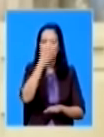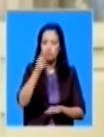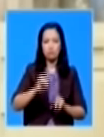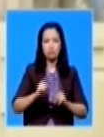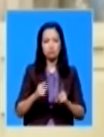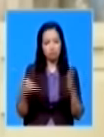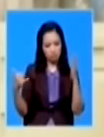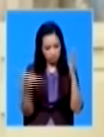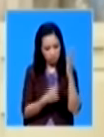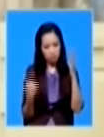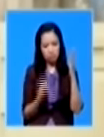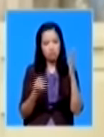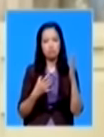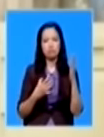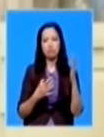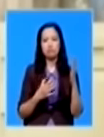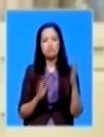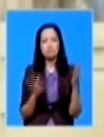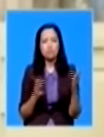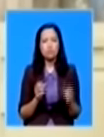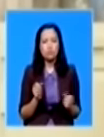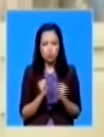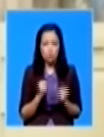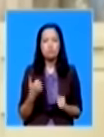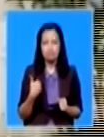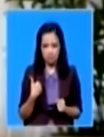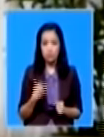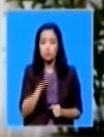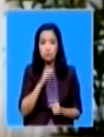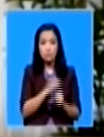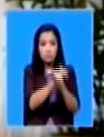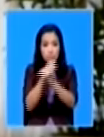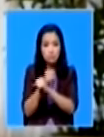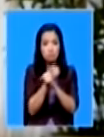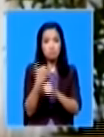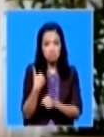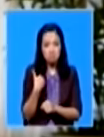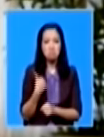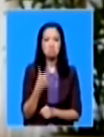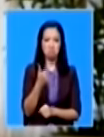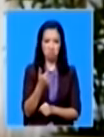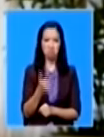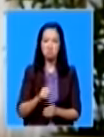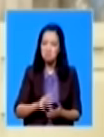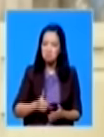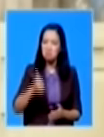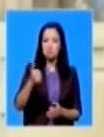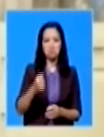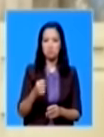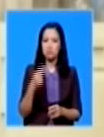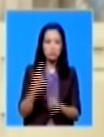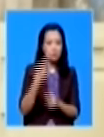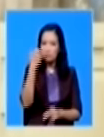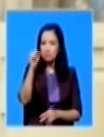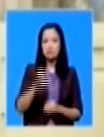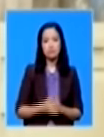ากพี่น้องชาวใต้ด้วยแล้วกันมันจะดีกว่านี้10เท่าบ้างถ้ามันเลิกได้นะ ก็รัฐพร้อมเลิกอยู่แล้วถ้าท่านอยู่